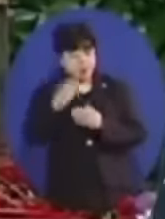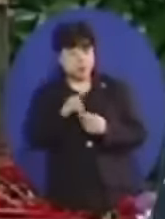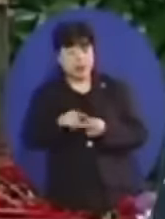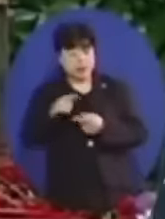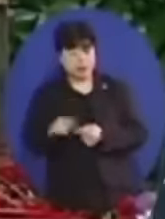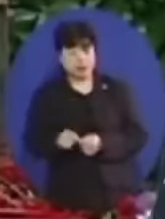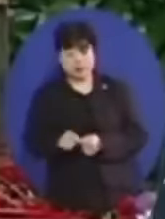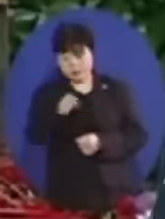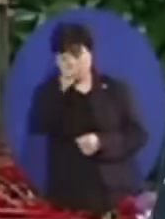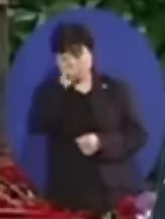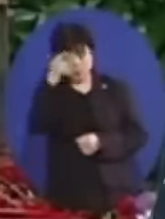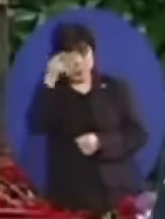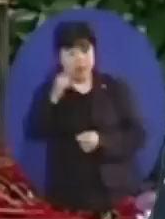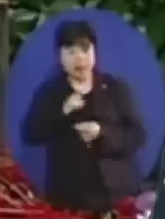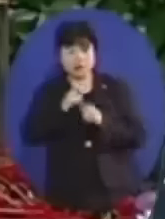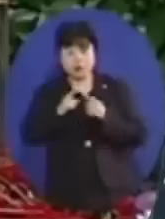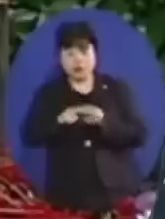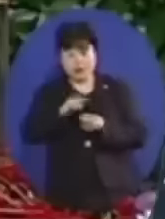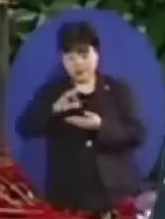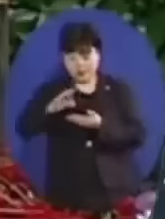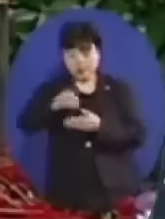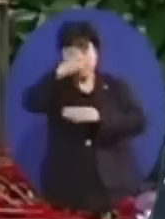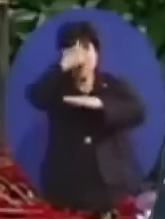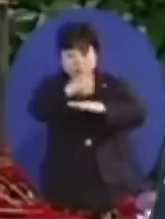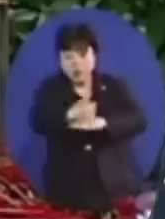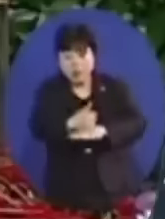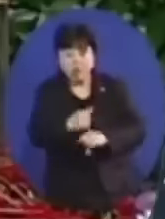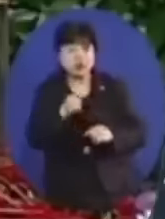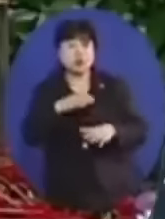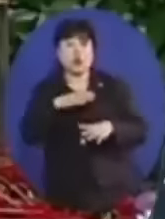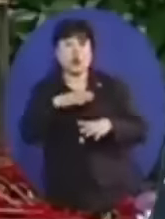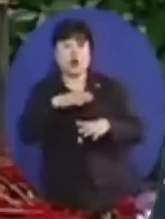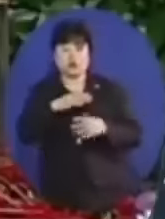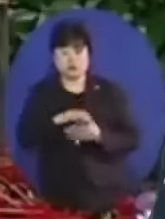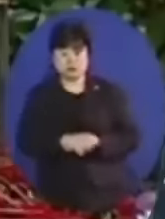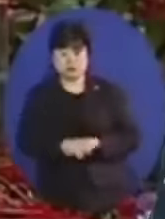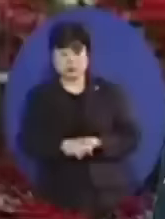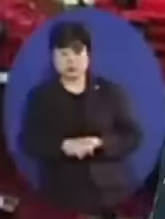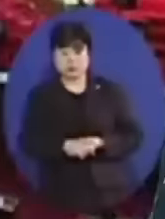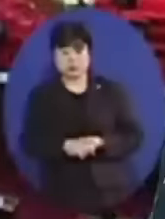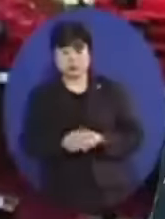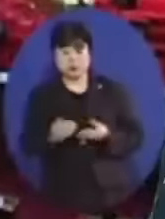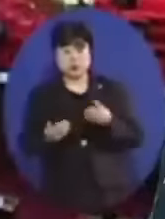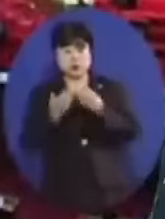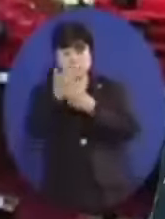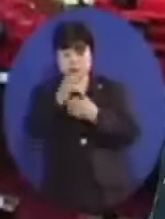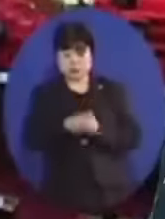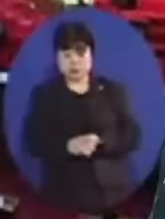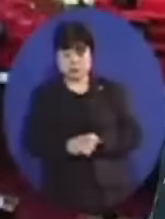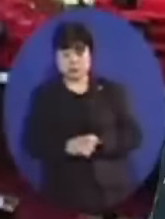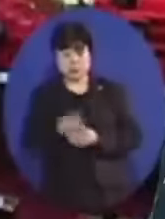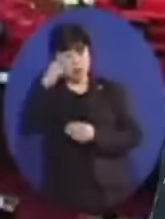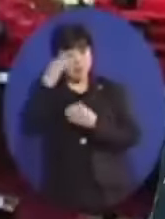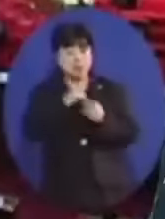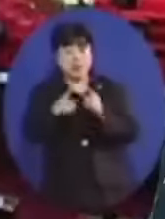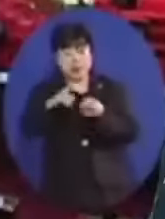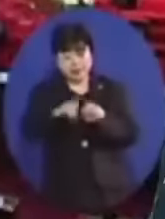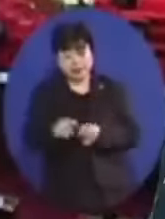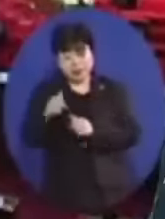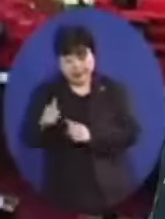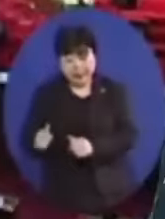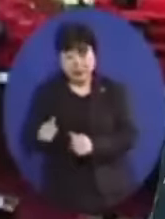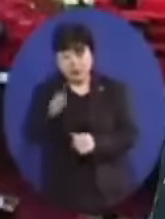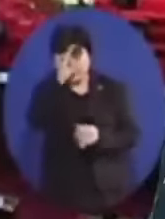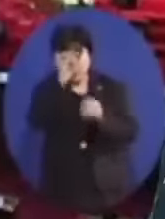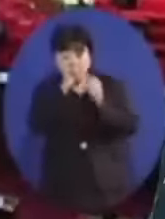말을 하며 긍정적으로 생각했습니다. 그 결과 얼마 후 놀라운 일이 일어났습니다. 박사의 말을 따른